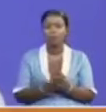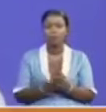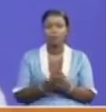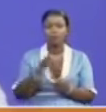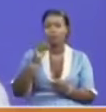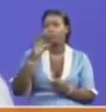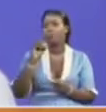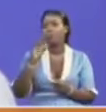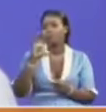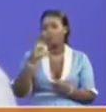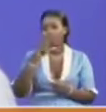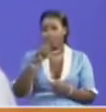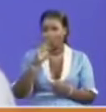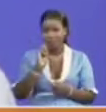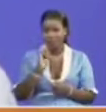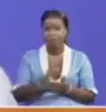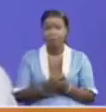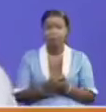ce